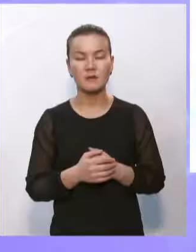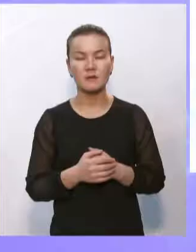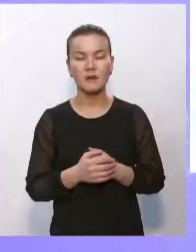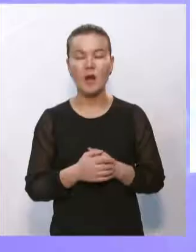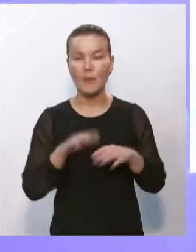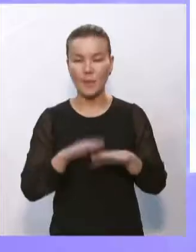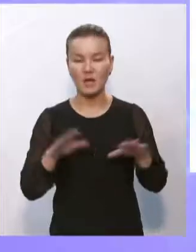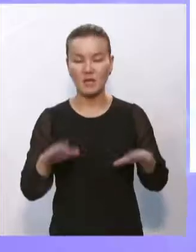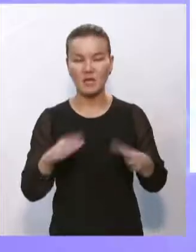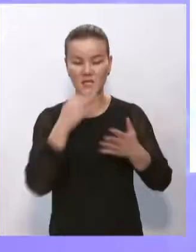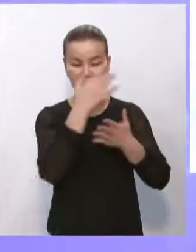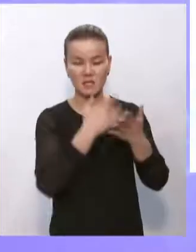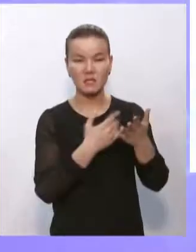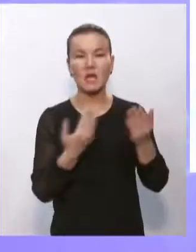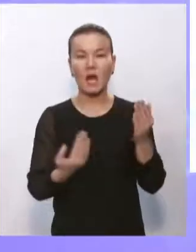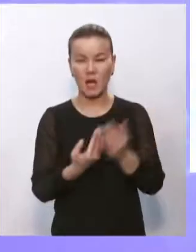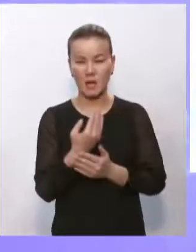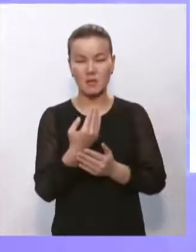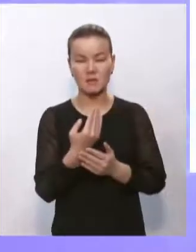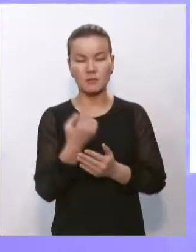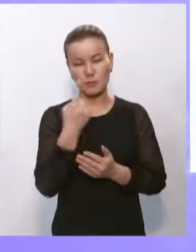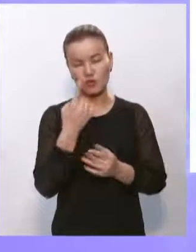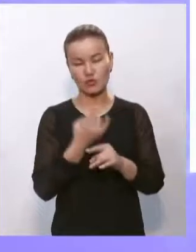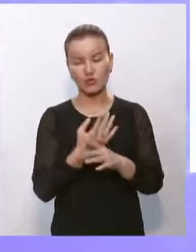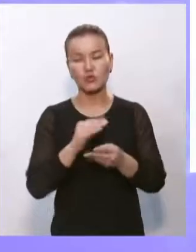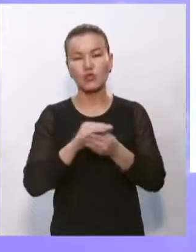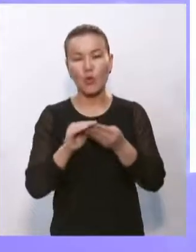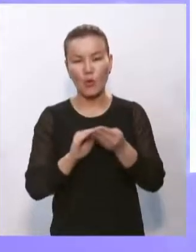Балдар, текстти дагы бир жолу окуйбуз.